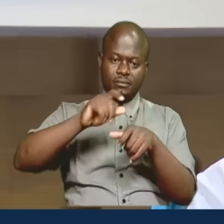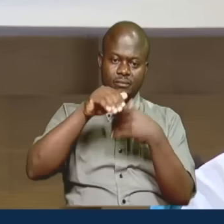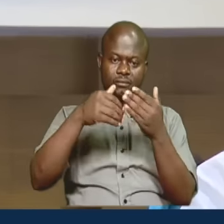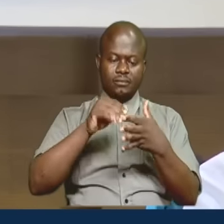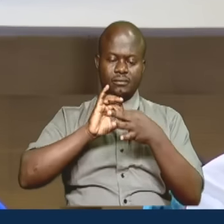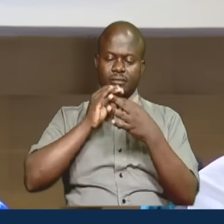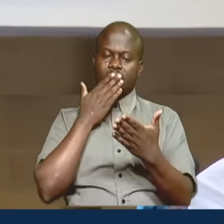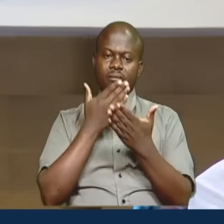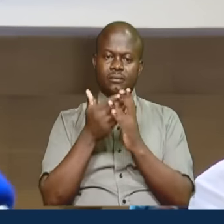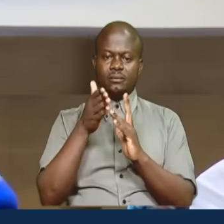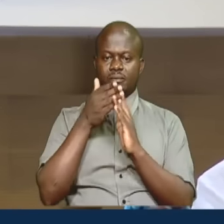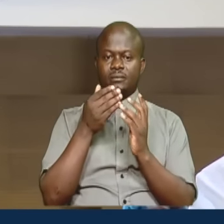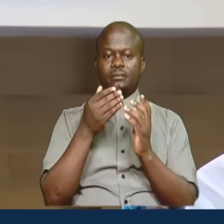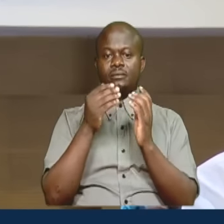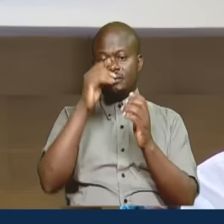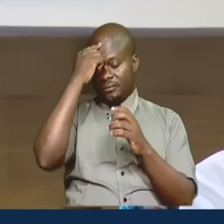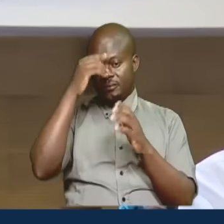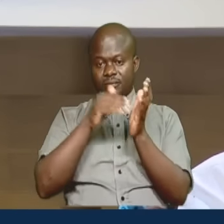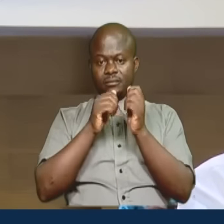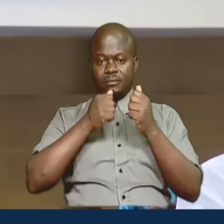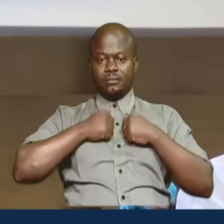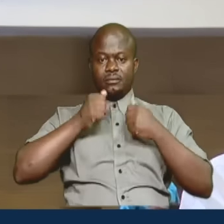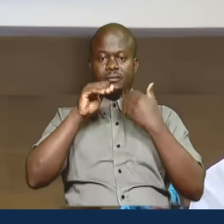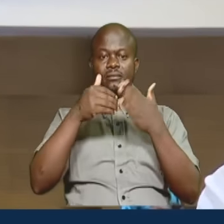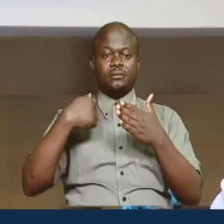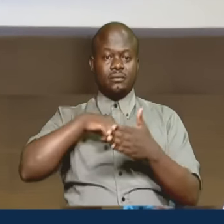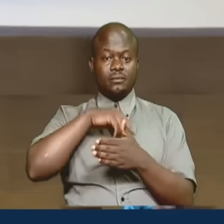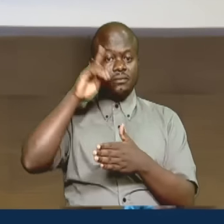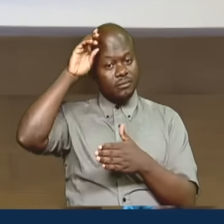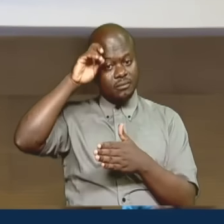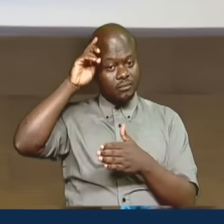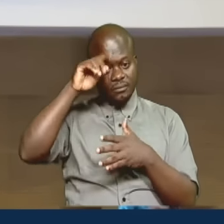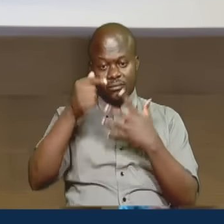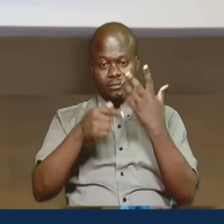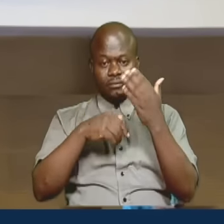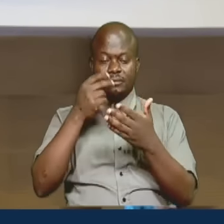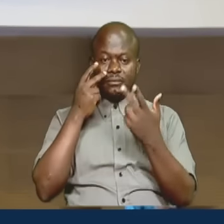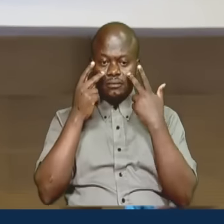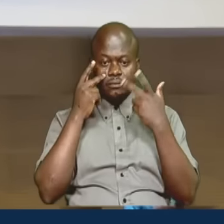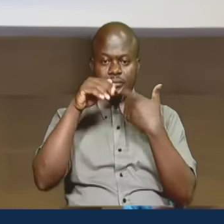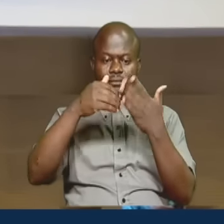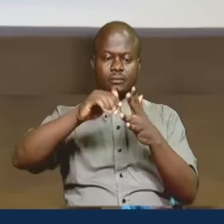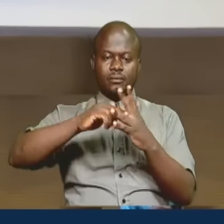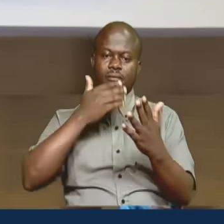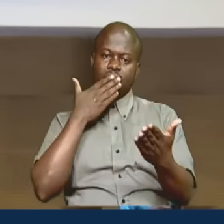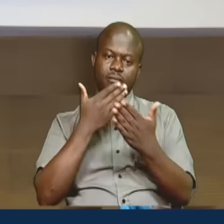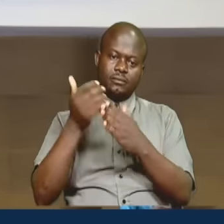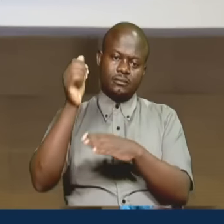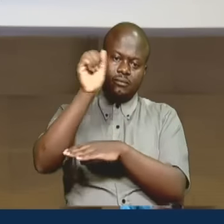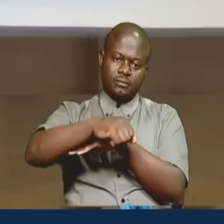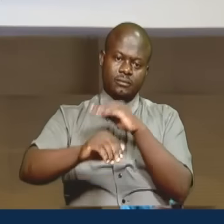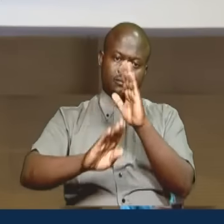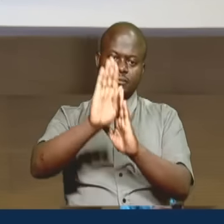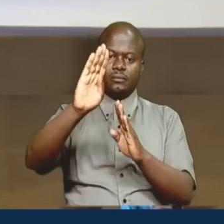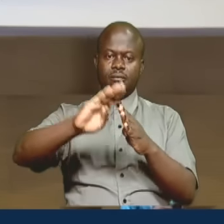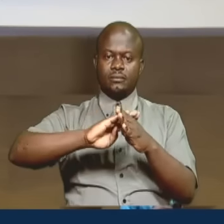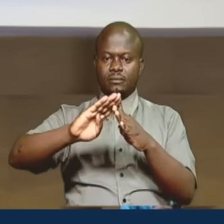n'umubano mwiza hagati y'Ubuhinde n'u Rwanda. Ntekereza ko ibyo twabonye ari intangiriro nziza zo kurushaho guteza imbere